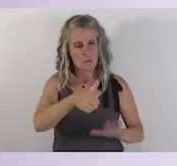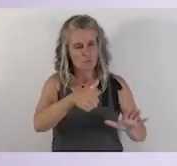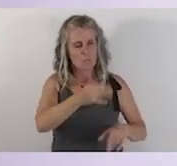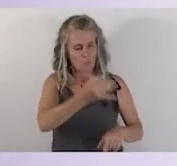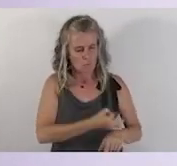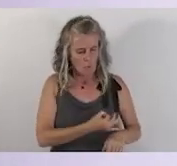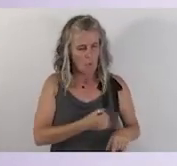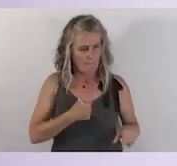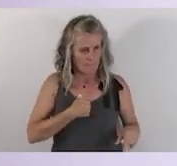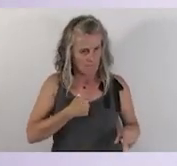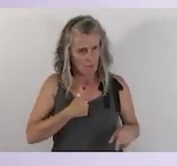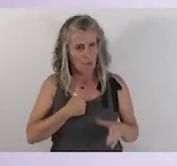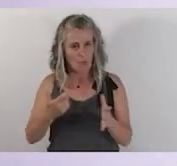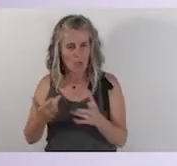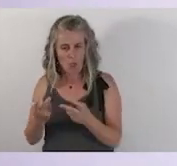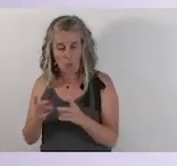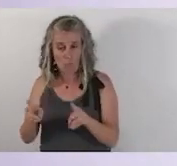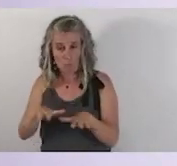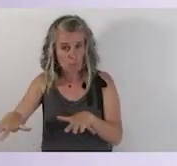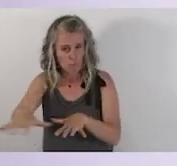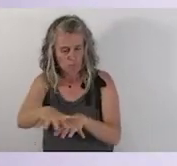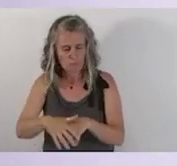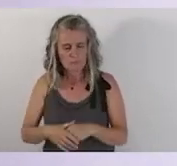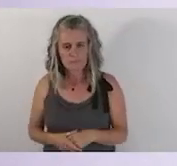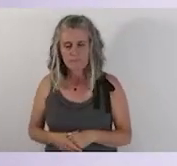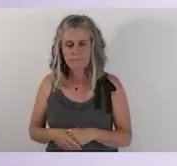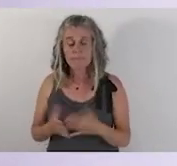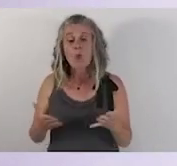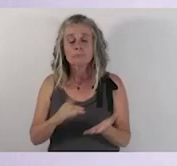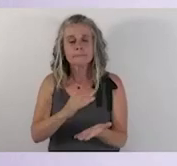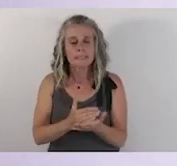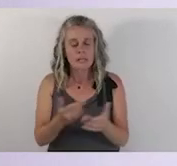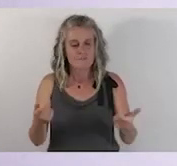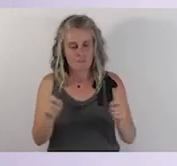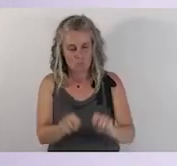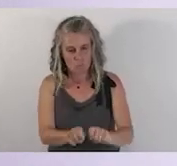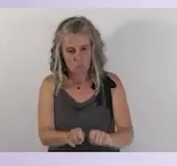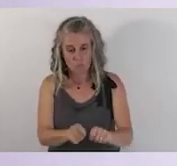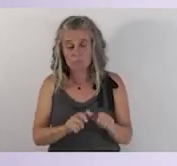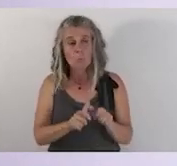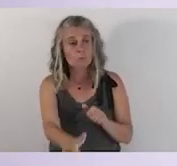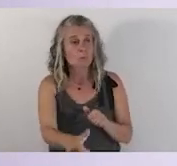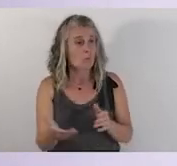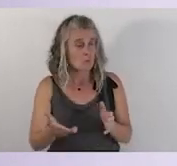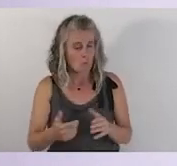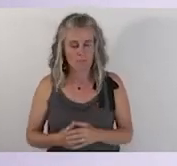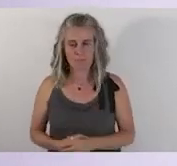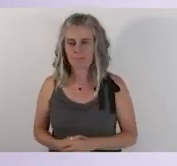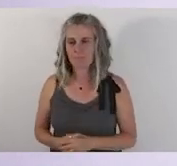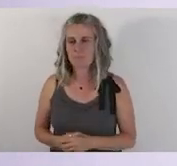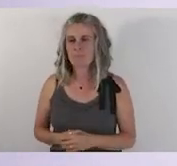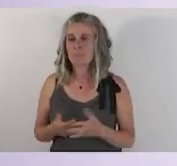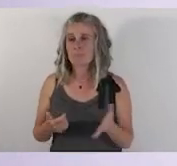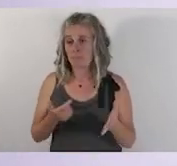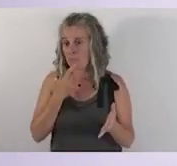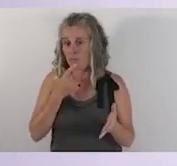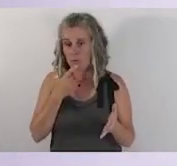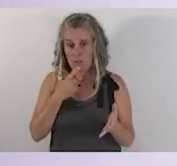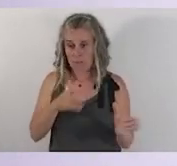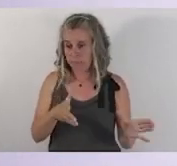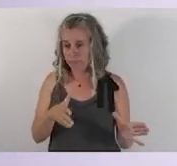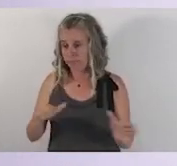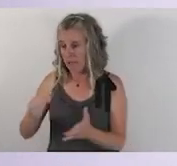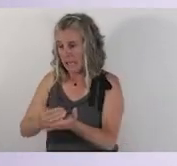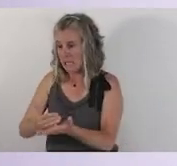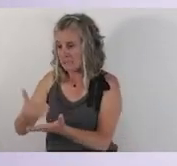primaire. Problème, ces fermetures de classes, effectivement, ont des conséquences importantes, c'est-à-dire l'augmentation moyenne du nombre d'enfants